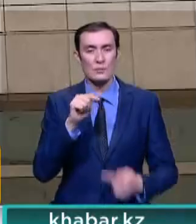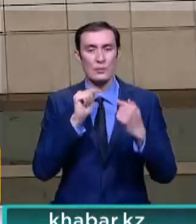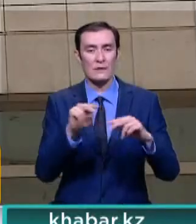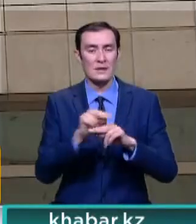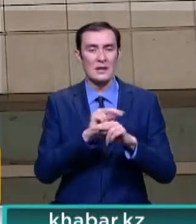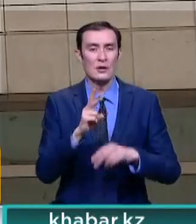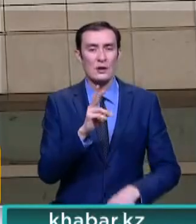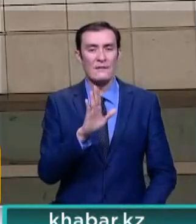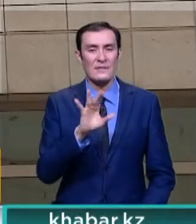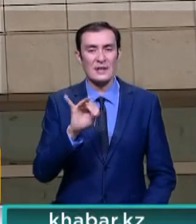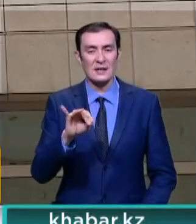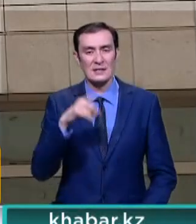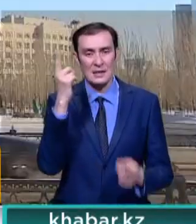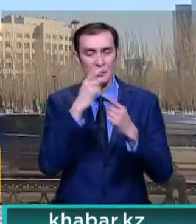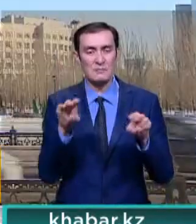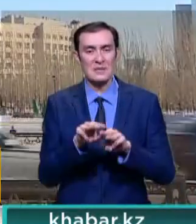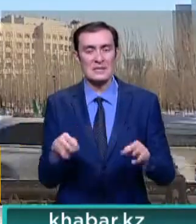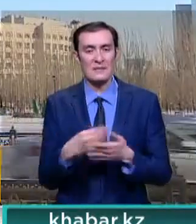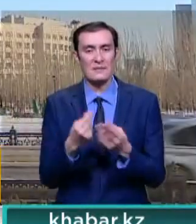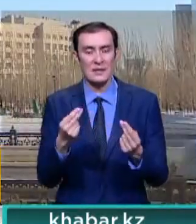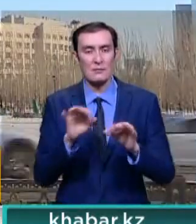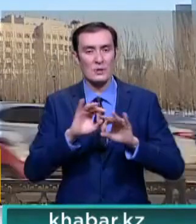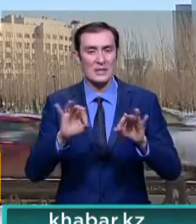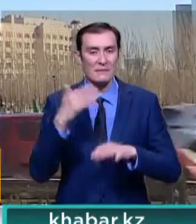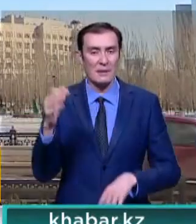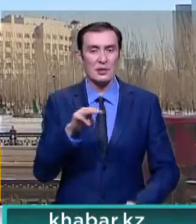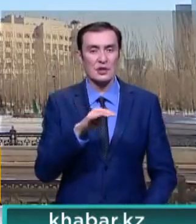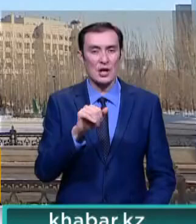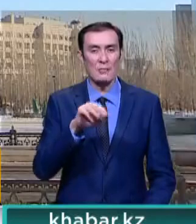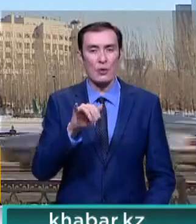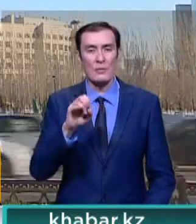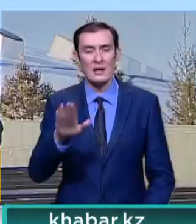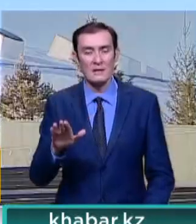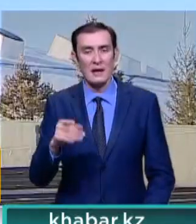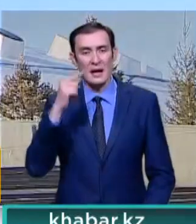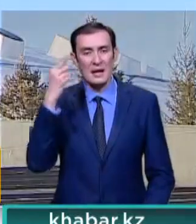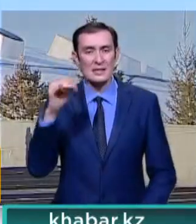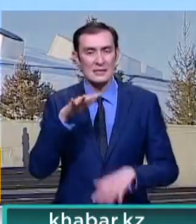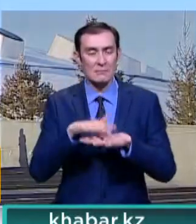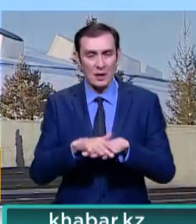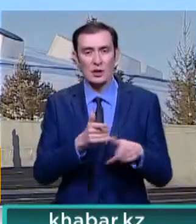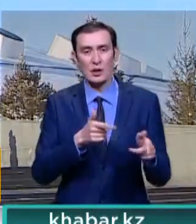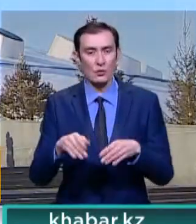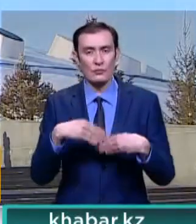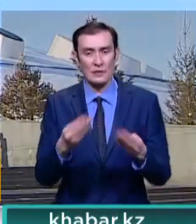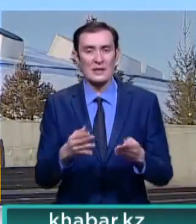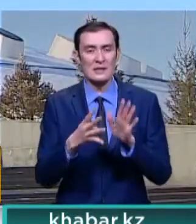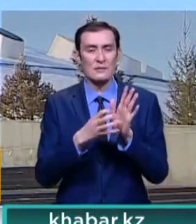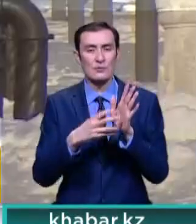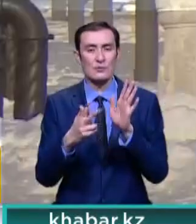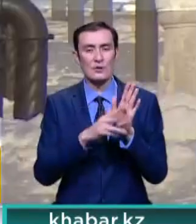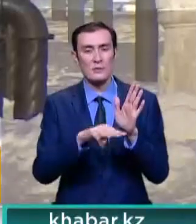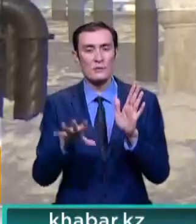с COVID-19, сообщил министр финансов. По словам Ерулана Жамаубаева, Азиатский банк готов занять